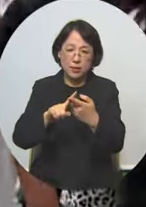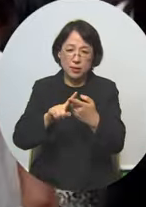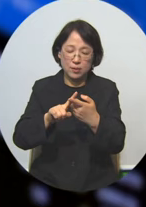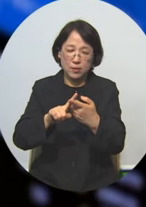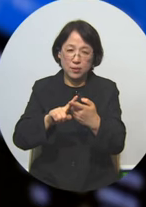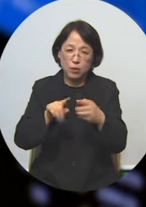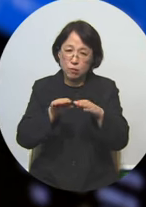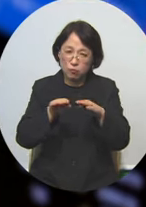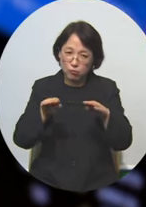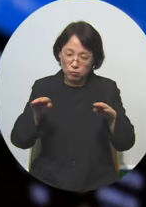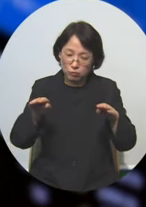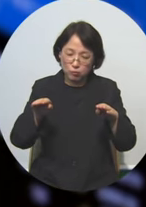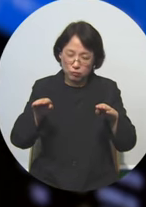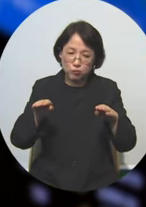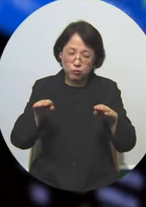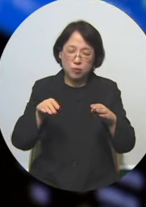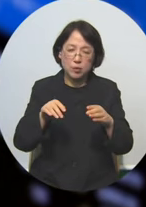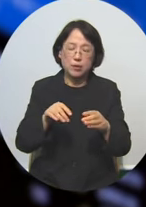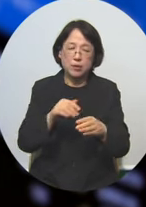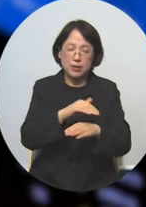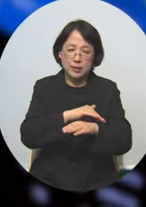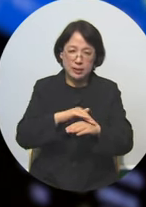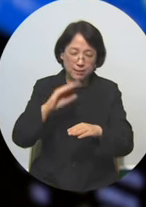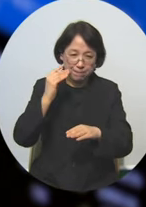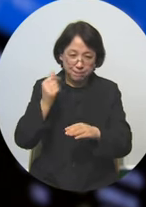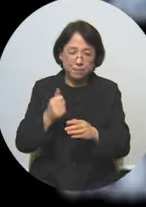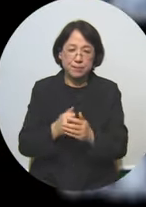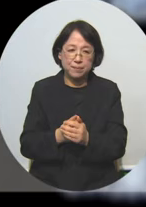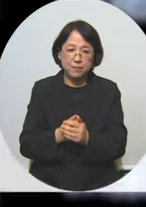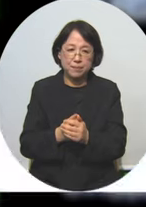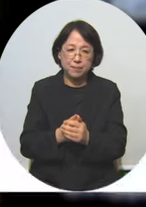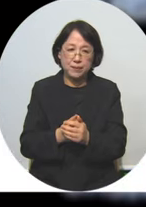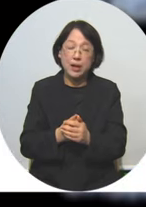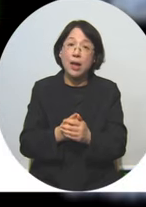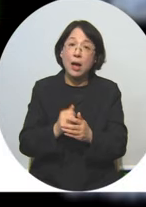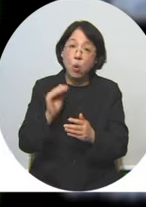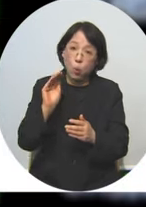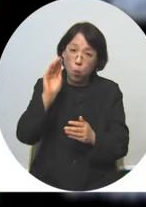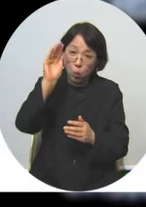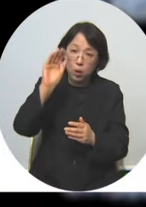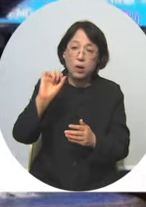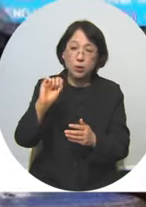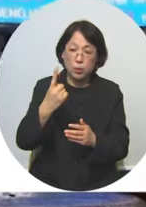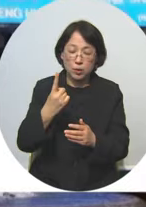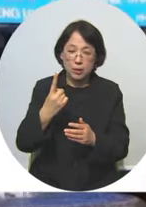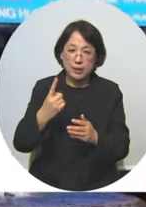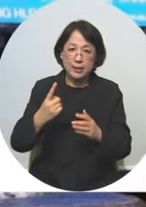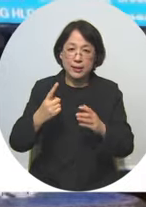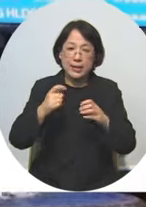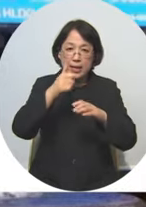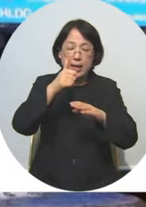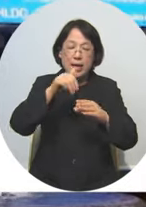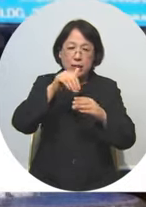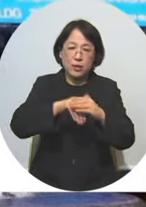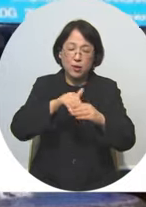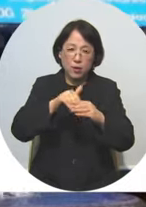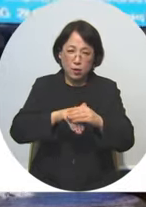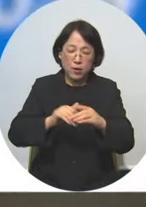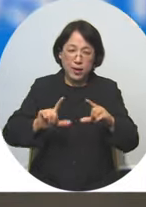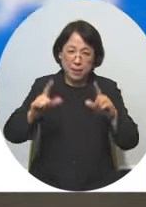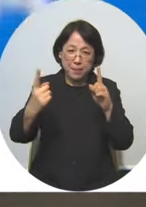진단했습니다. 상방 요인에 대해선 전 세계 선거의 해를 맞아 각국 재정 부양 확대와 조기 금리 인하